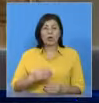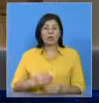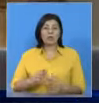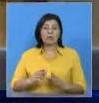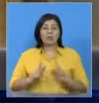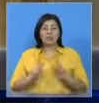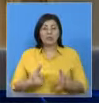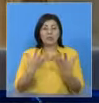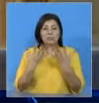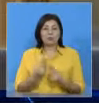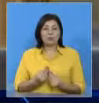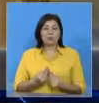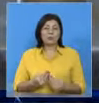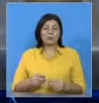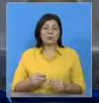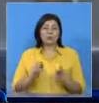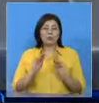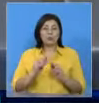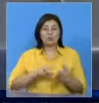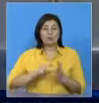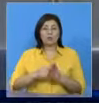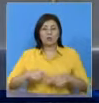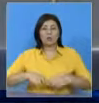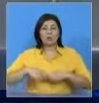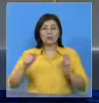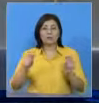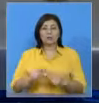Руханият көрме залының есігі келушілерге